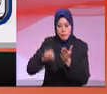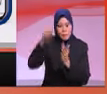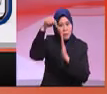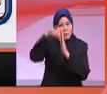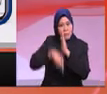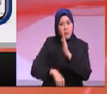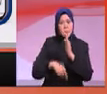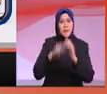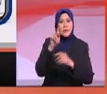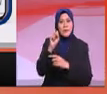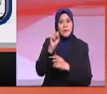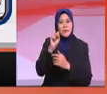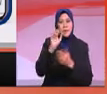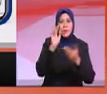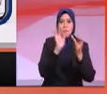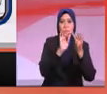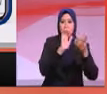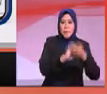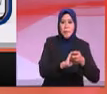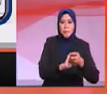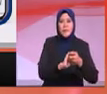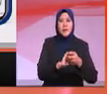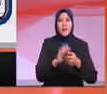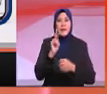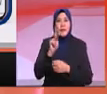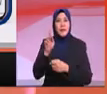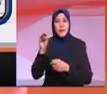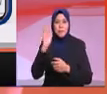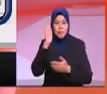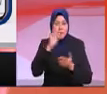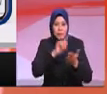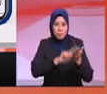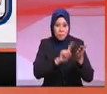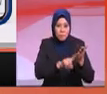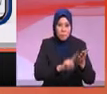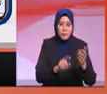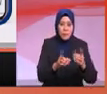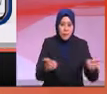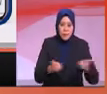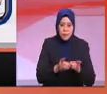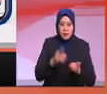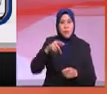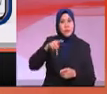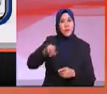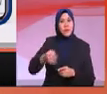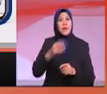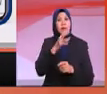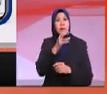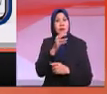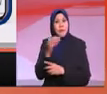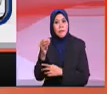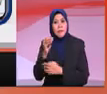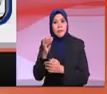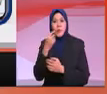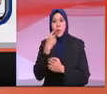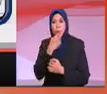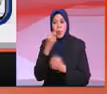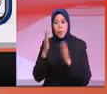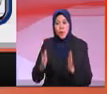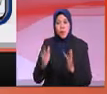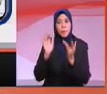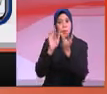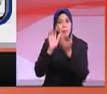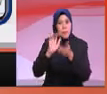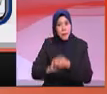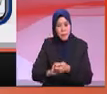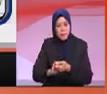rapat disiasat oleh Pejabat Kesihatan Daerah Petaling, dan juga kita lihat pada mereka yang kontak rapat